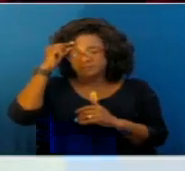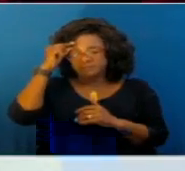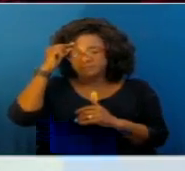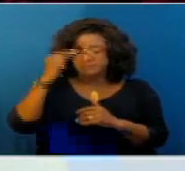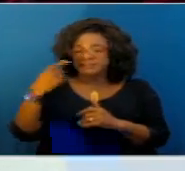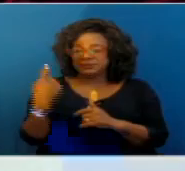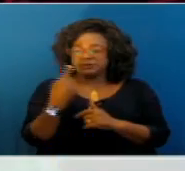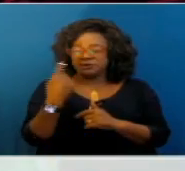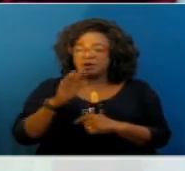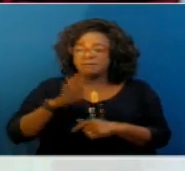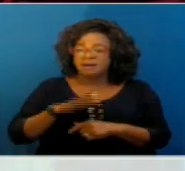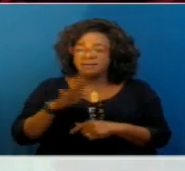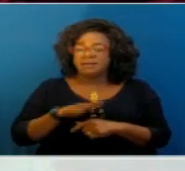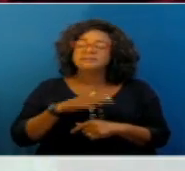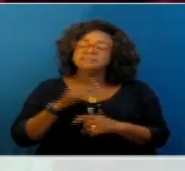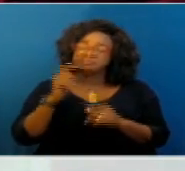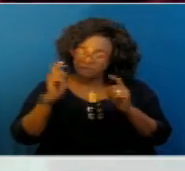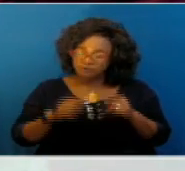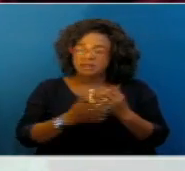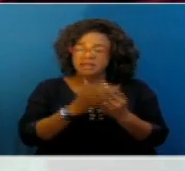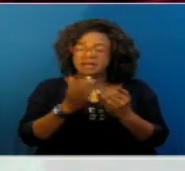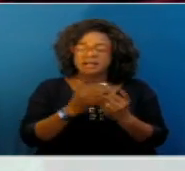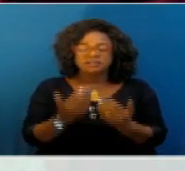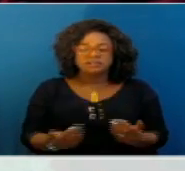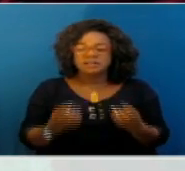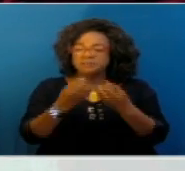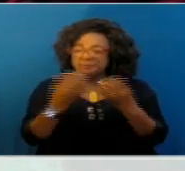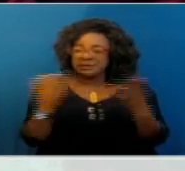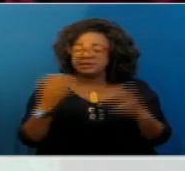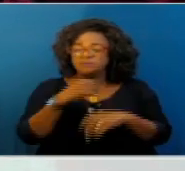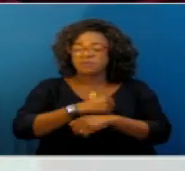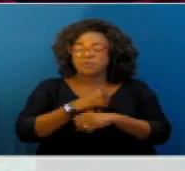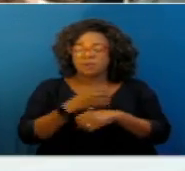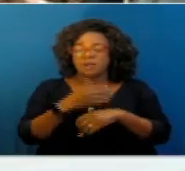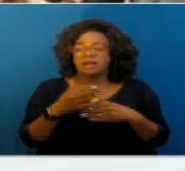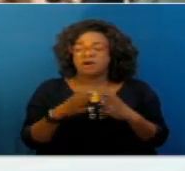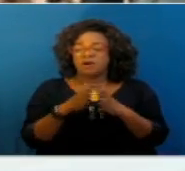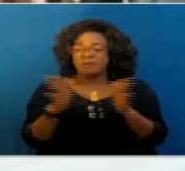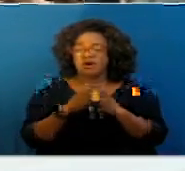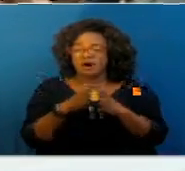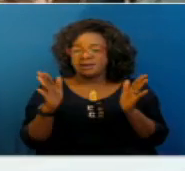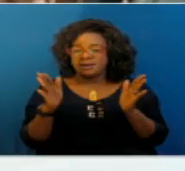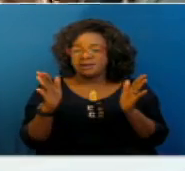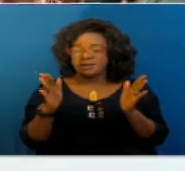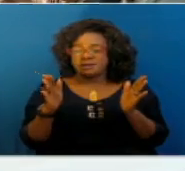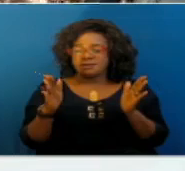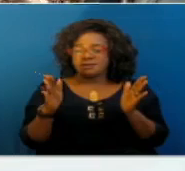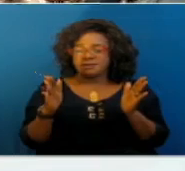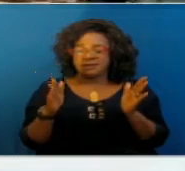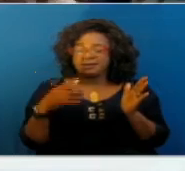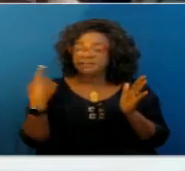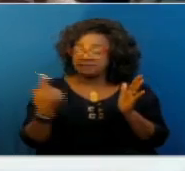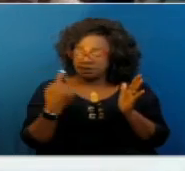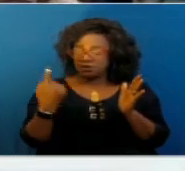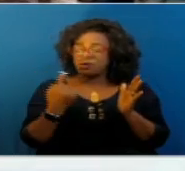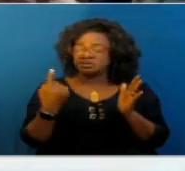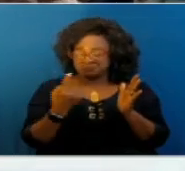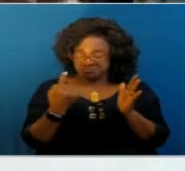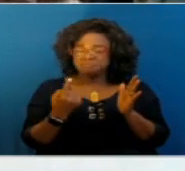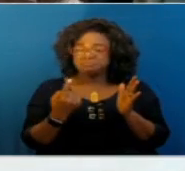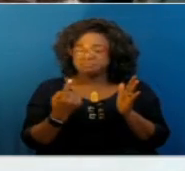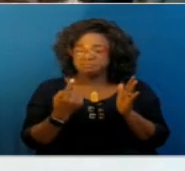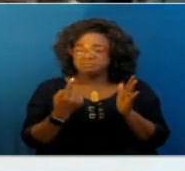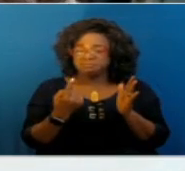mothers washughulikie, watoto ni wengi, shule ziko karibu kufunguliwa. Masingles wataangaliwa sababu